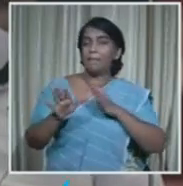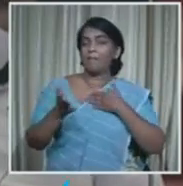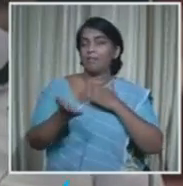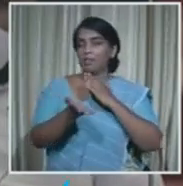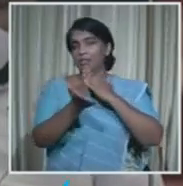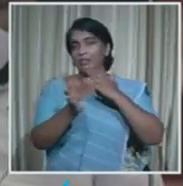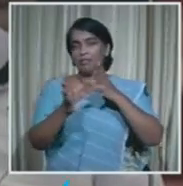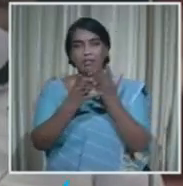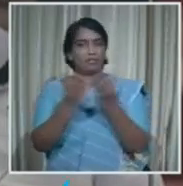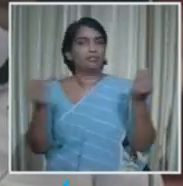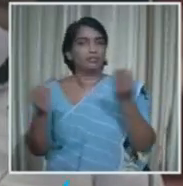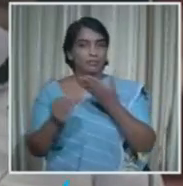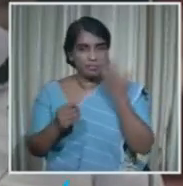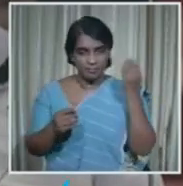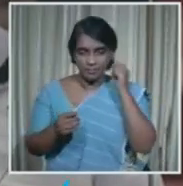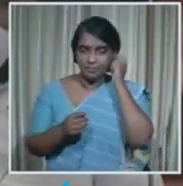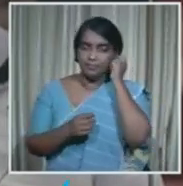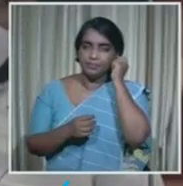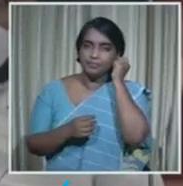වෙයි.